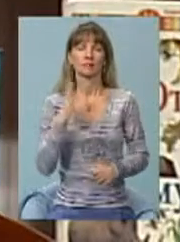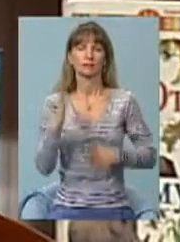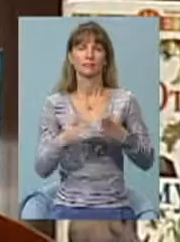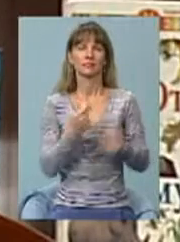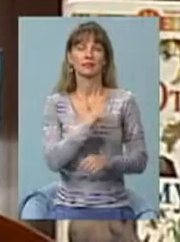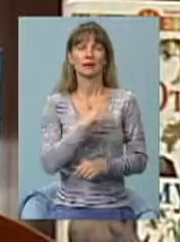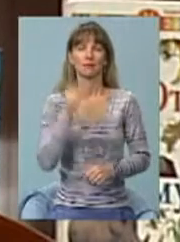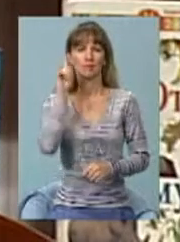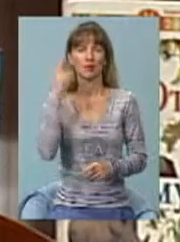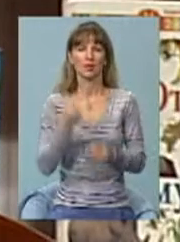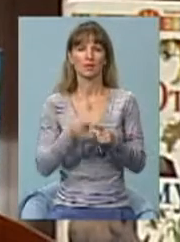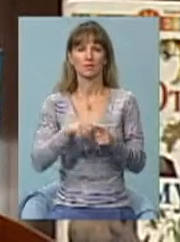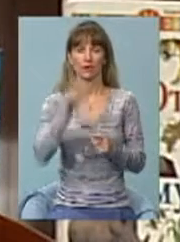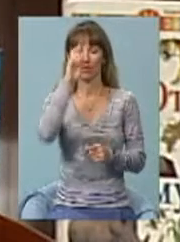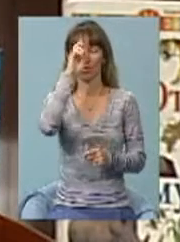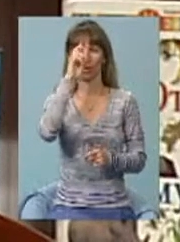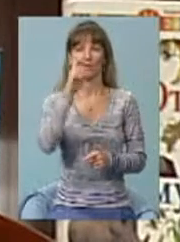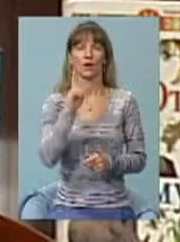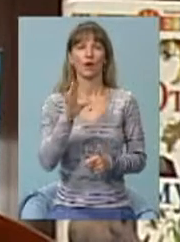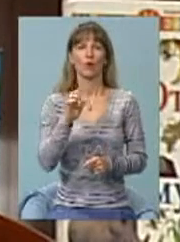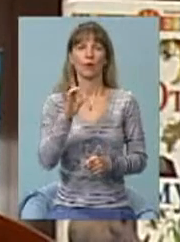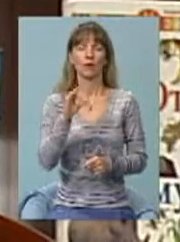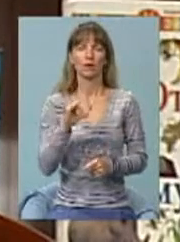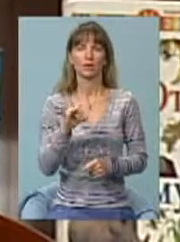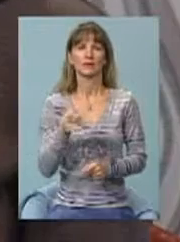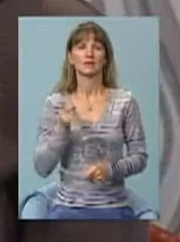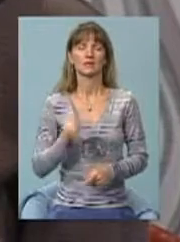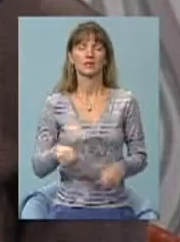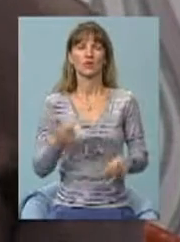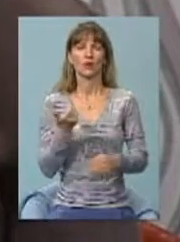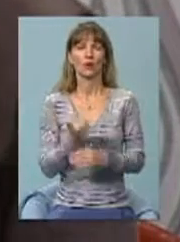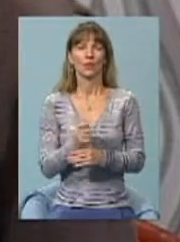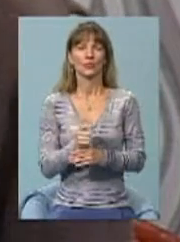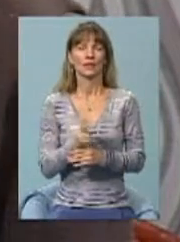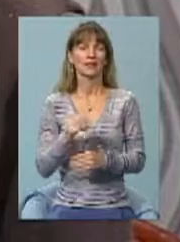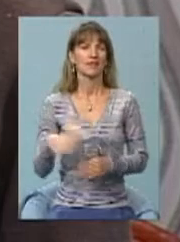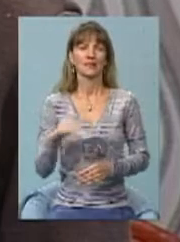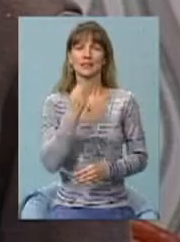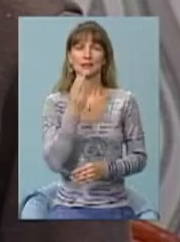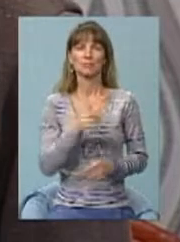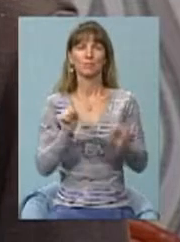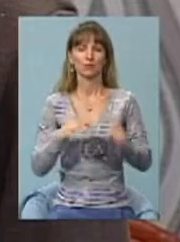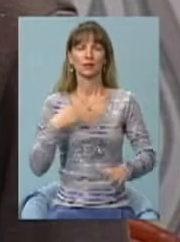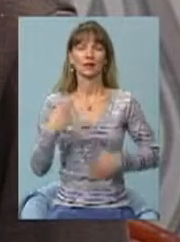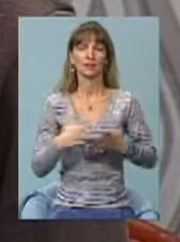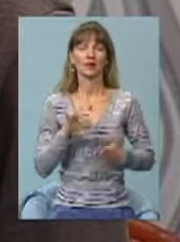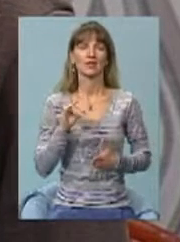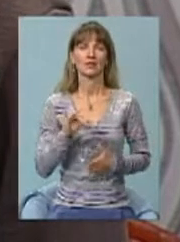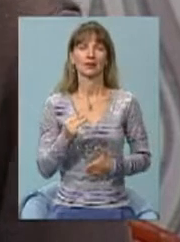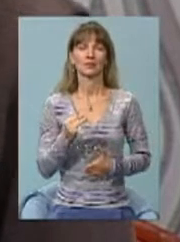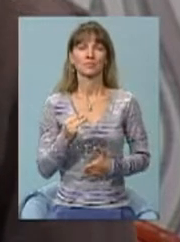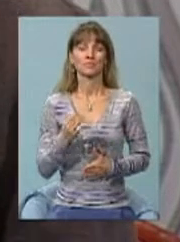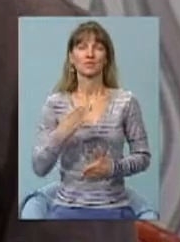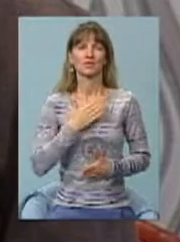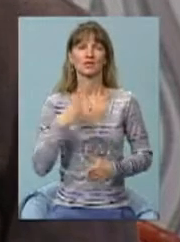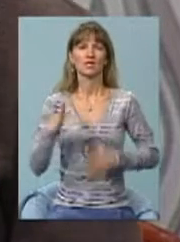популярне – це королівські кобри. Дійсно таки, дуже не всі змії дійсно таки можна дресирувати. Та й власне,